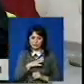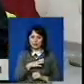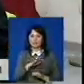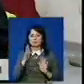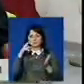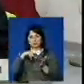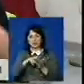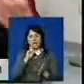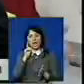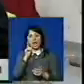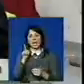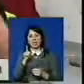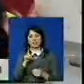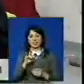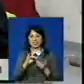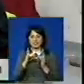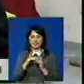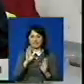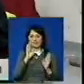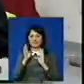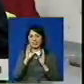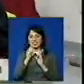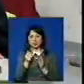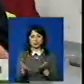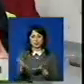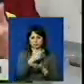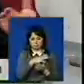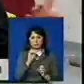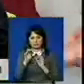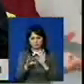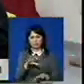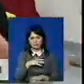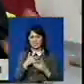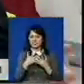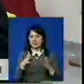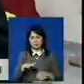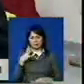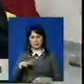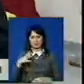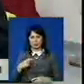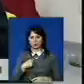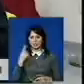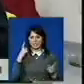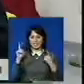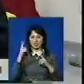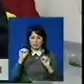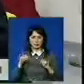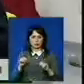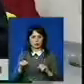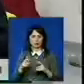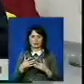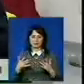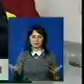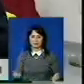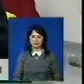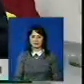როდესაც ახალგაზრდები ონლაინ ფეისბუქით კრებდნენ ფულს. ძალიან სხვადასხვა და შეიძლება ითქვას ინოვაციური მიდგომებიც კი